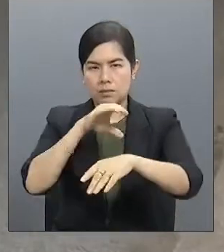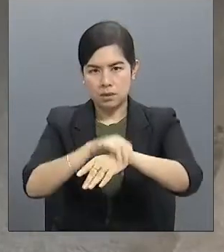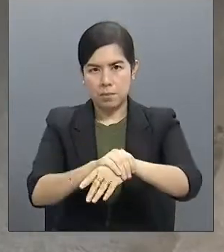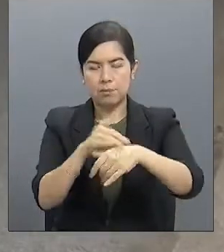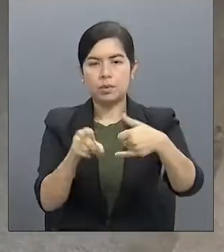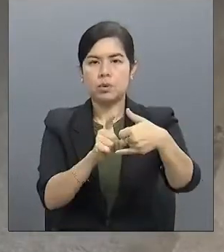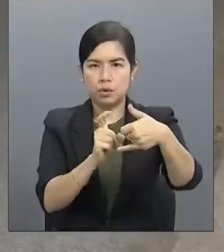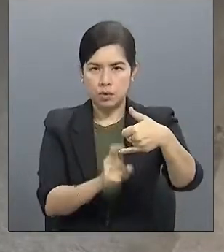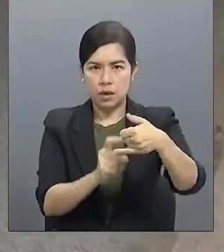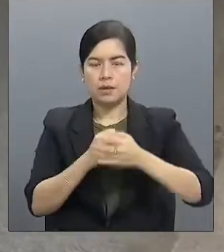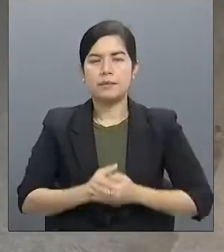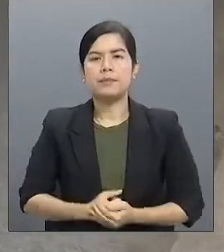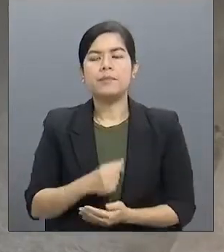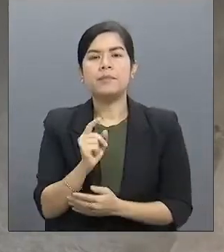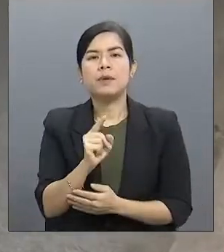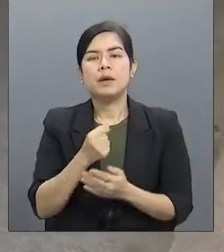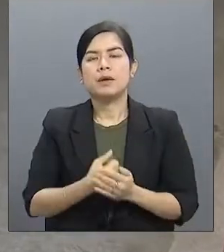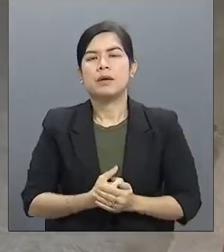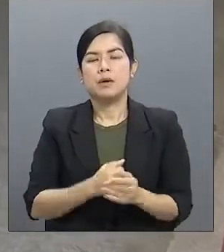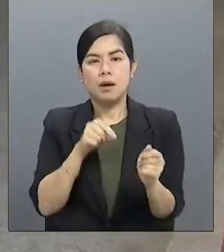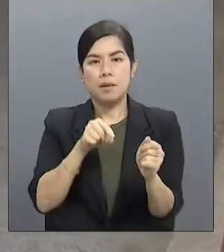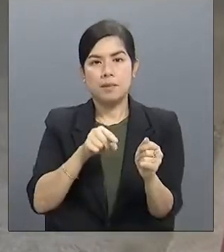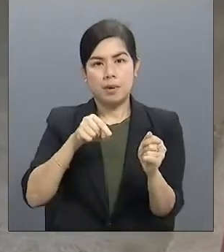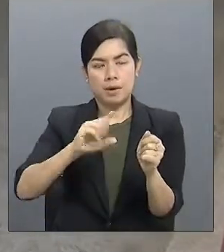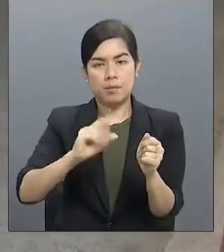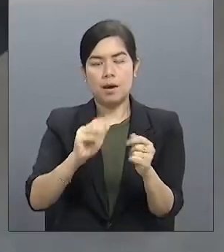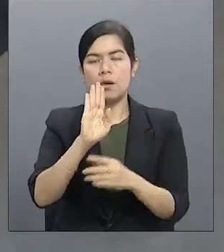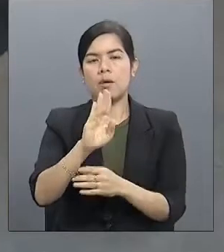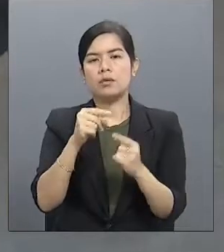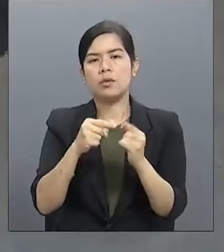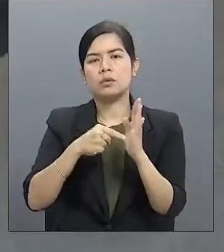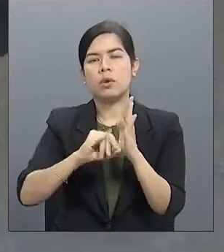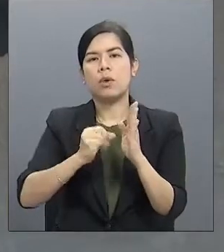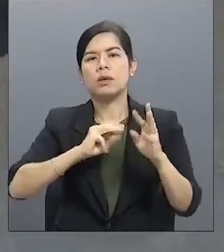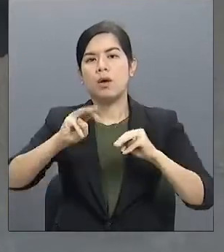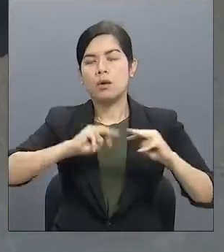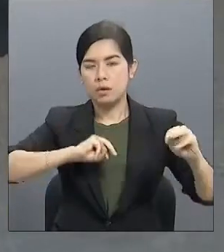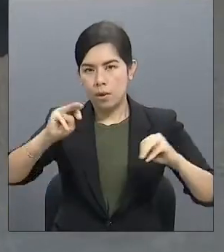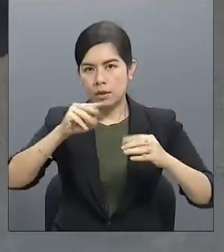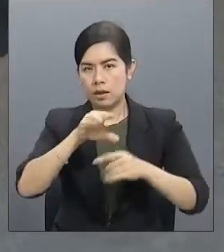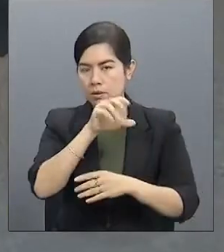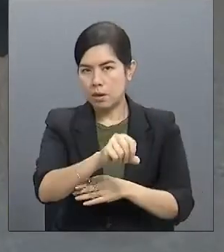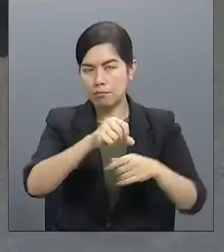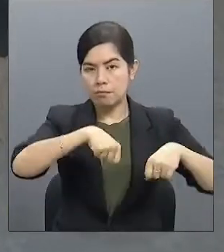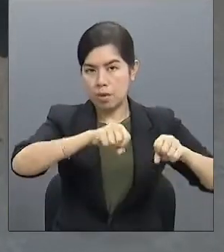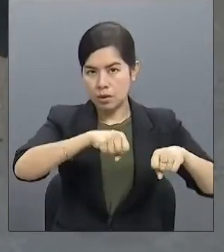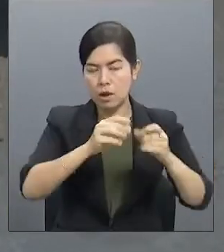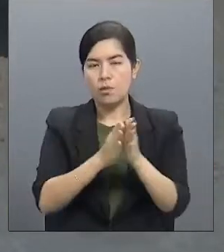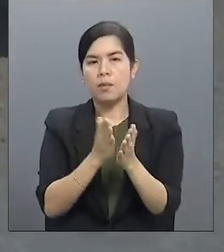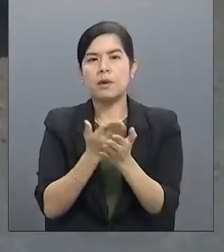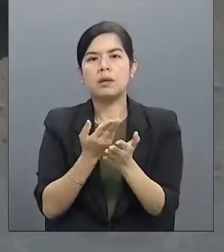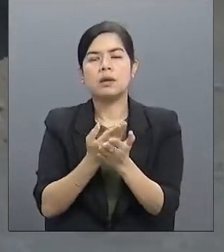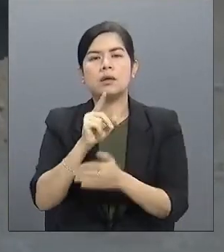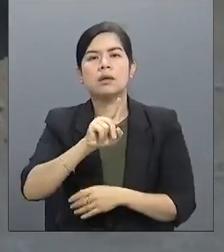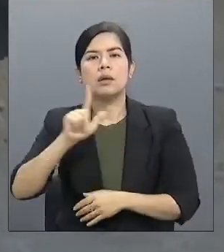ได้ในพื้นที่บ้านวังสวัสดีตำบลหนองกระโดนอำเภอเมืองนครสวรรค์พร้อมกับยึดรถจักรยานยนต์และเงินสดกว่า1ล้านบาทและท